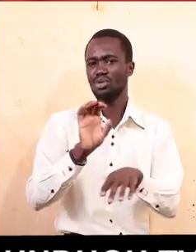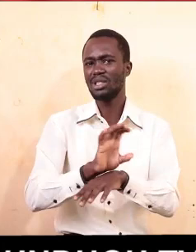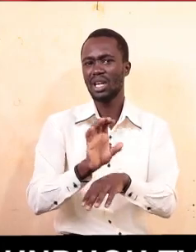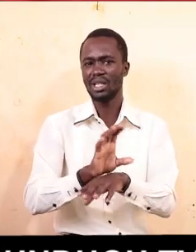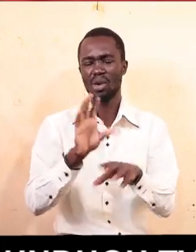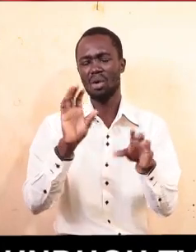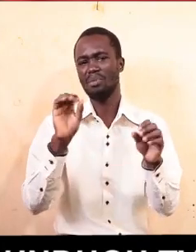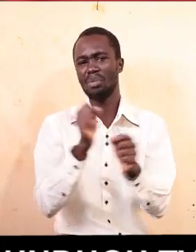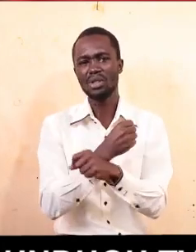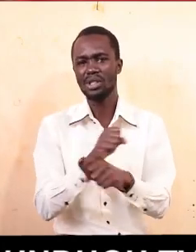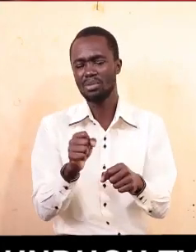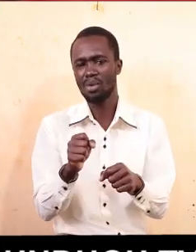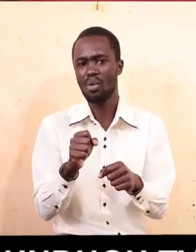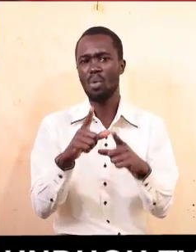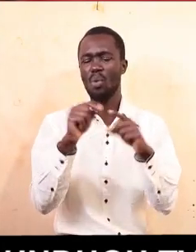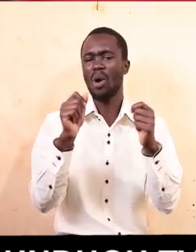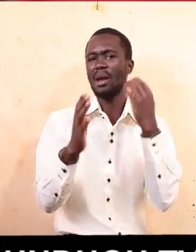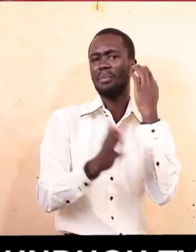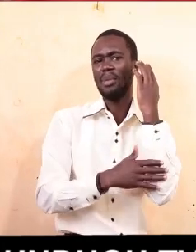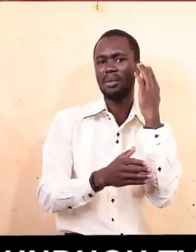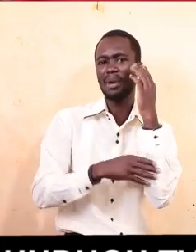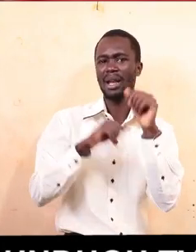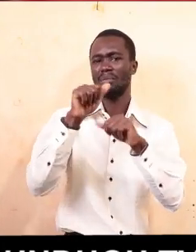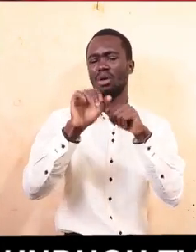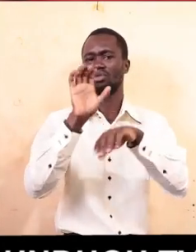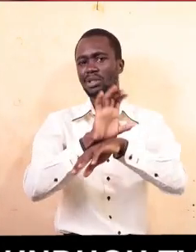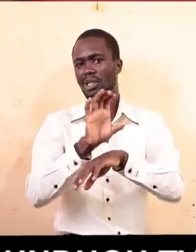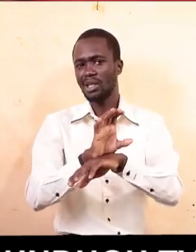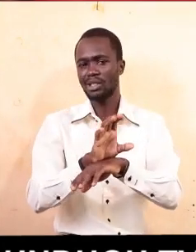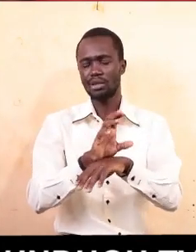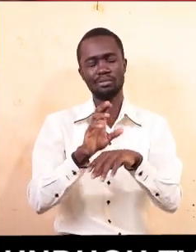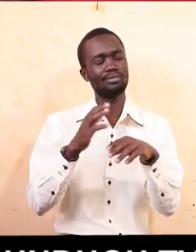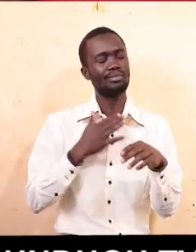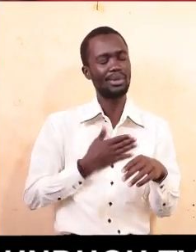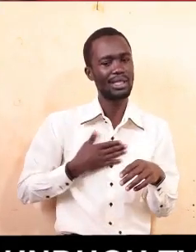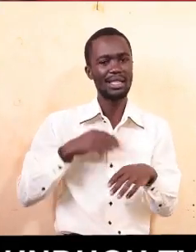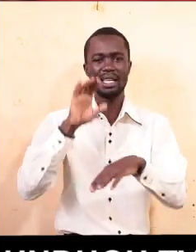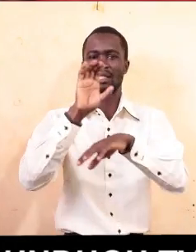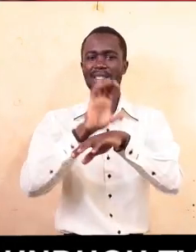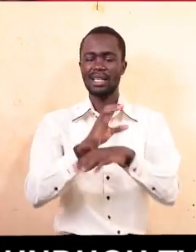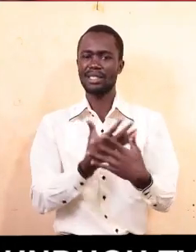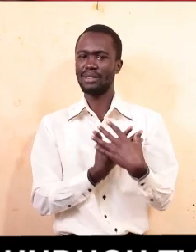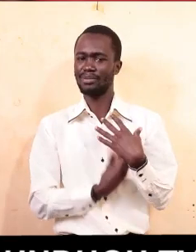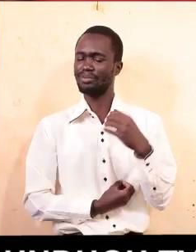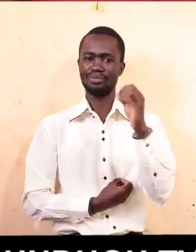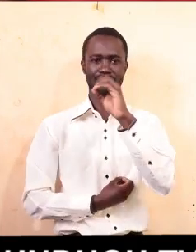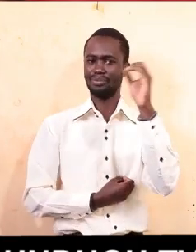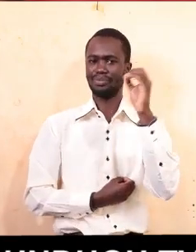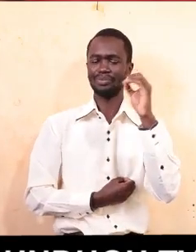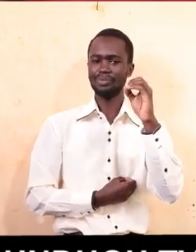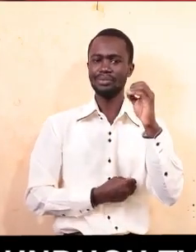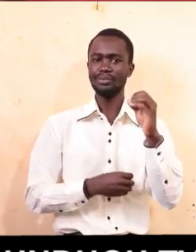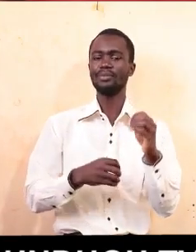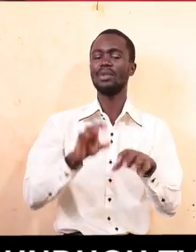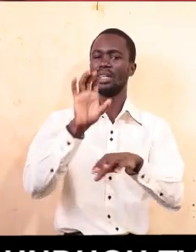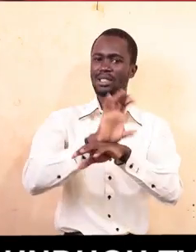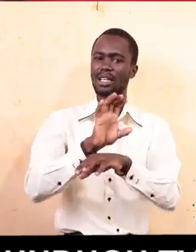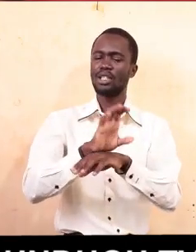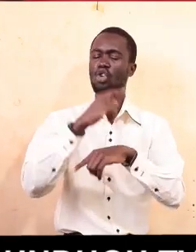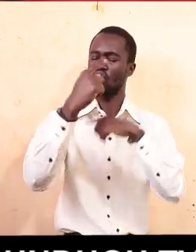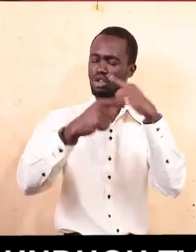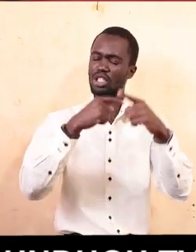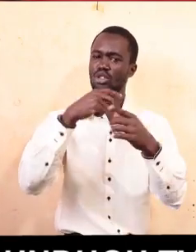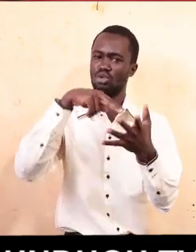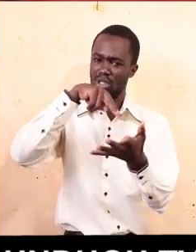machafu juu ya kanisa. Kanisa lisife moyo. Kanisa tusimame. Wakati wa